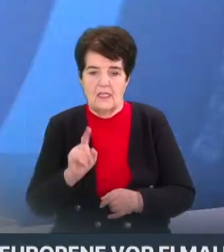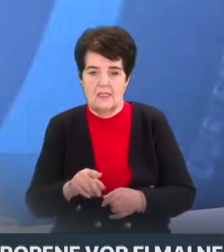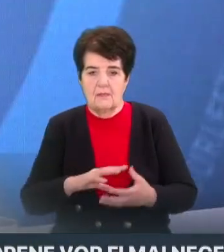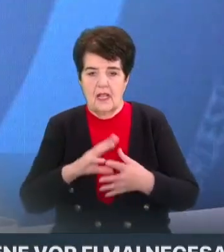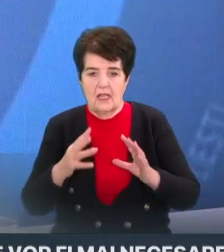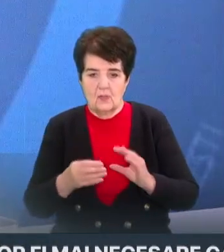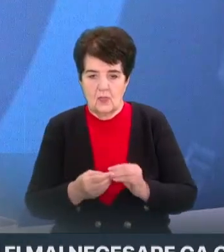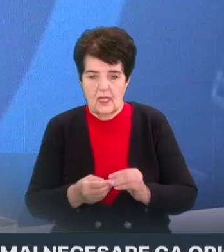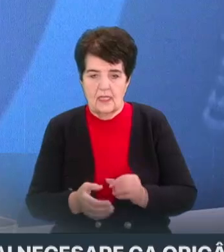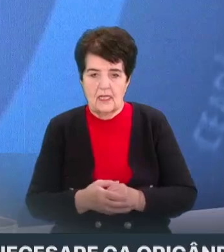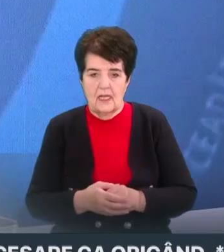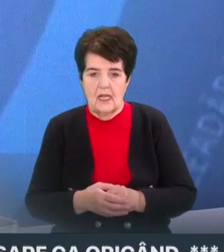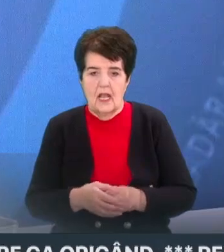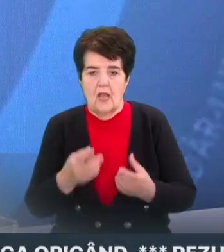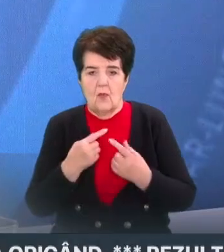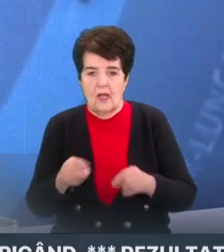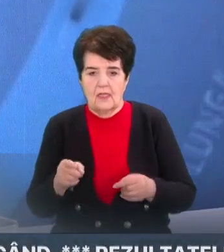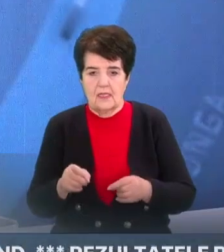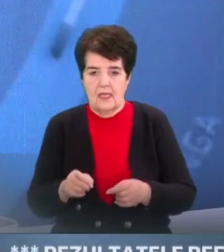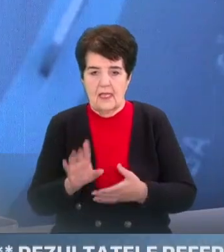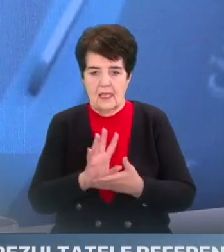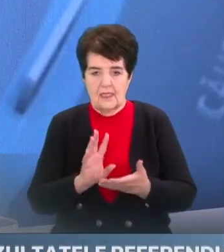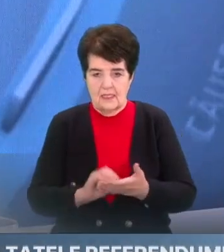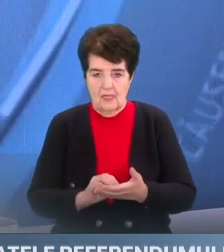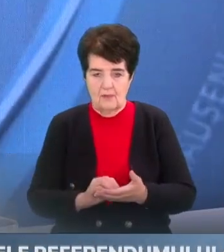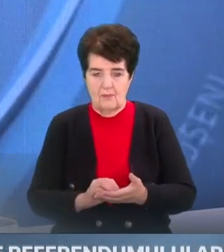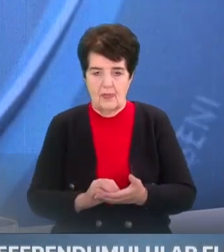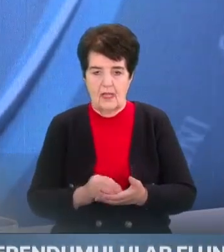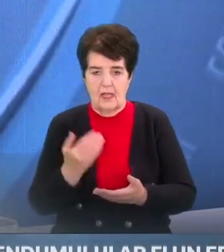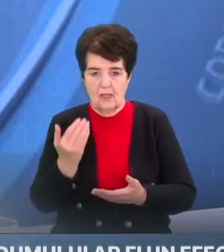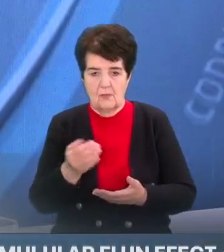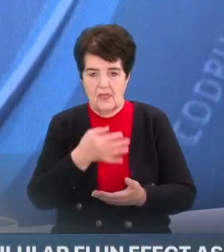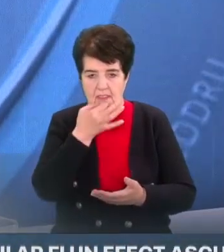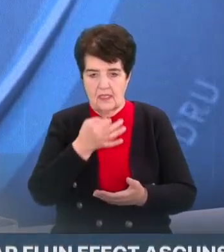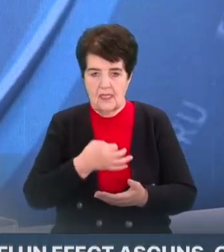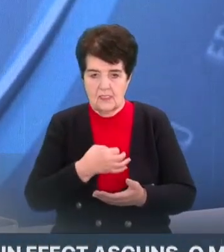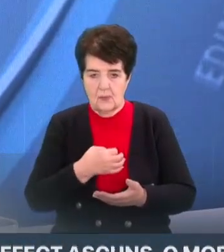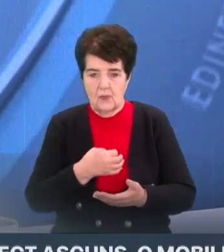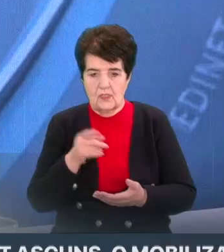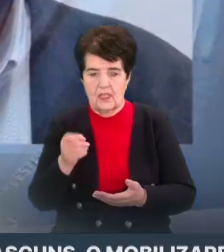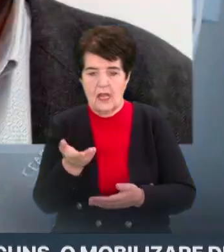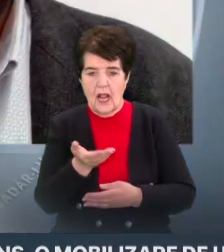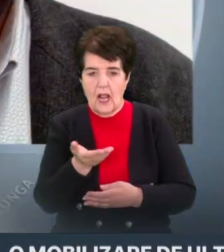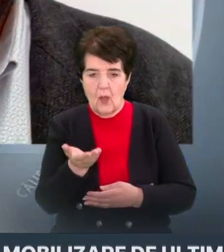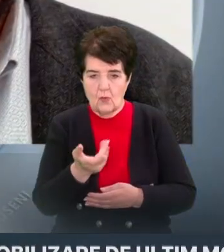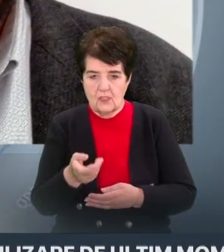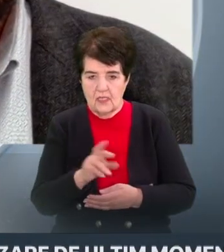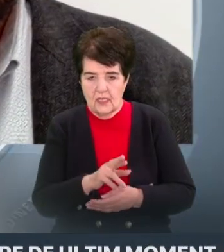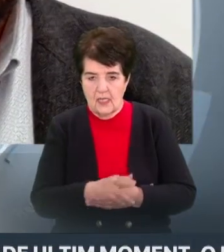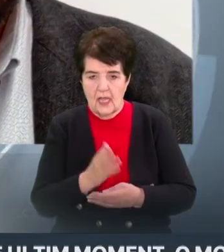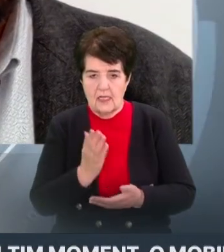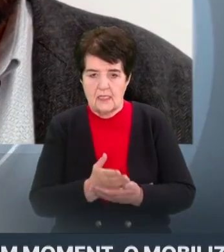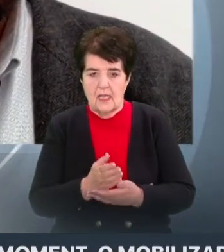pe regiuni. Un alt exemplu, pe lângă cele care le spuneați dumneavoastră, în autonomia găgăuză, care e